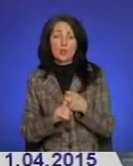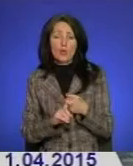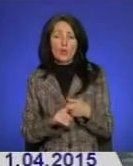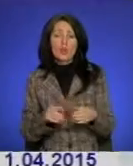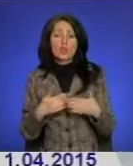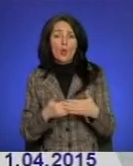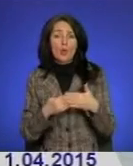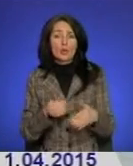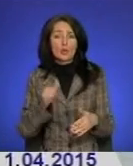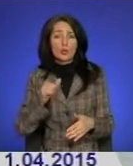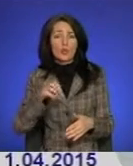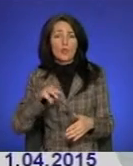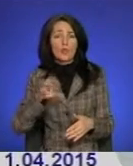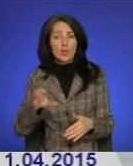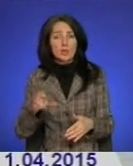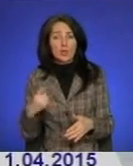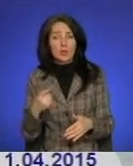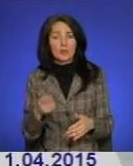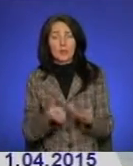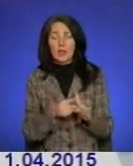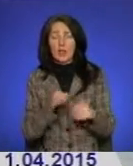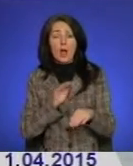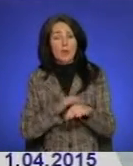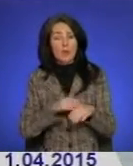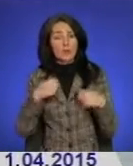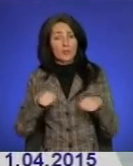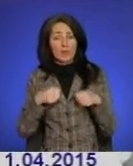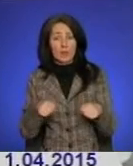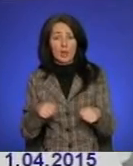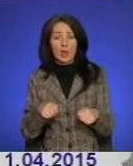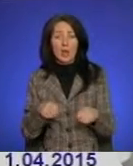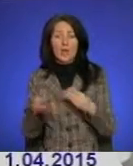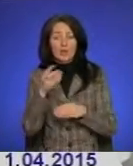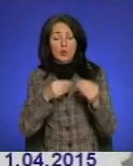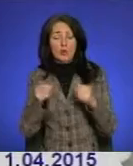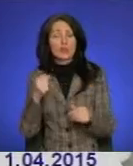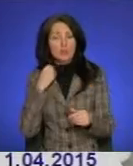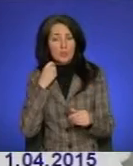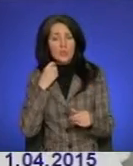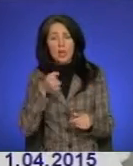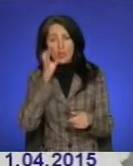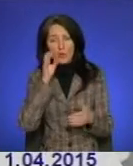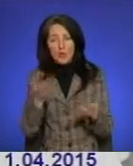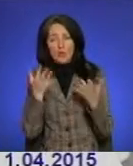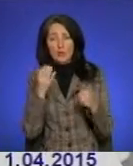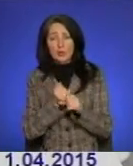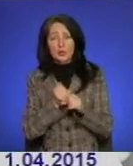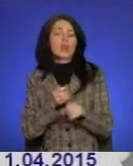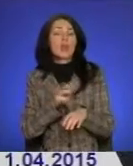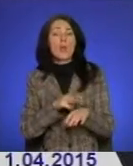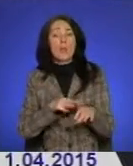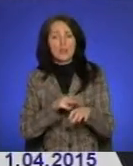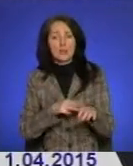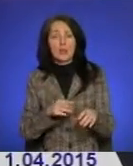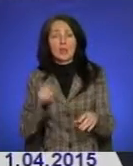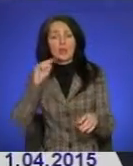області. Декілька фактів реалізації у торговій мережі фальсифікованих спиртних напоїв виявили співробітники управління Державної служби боротьби